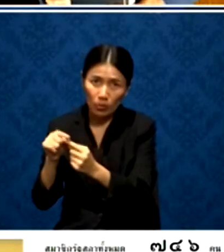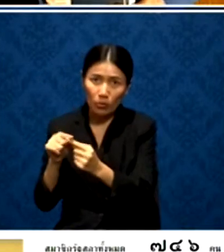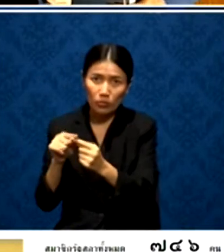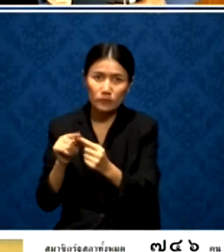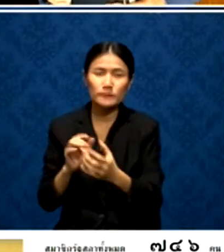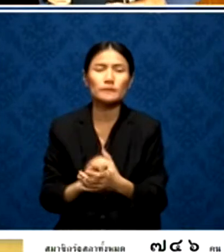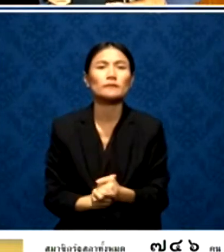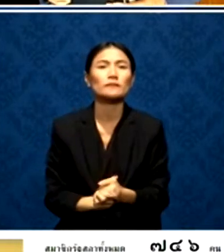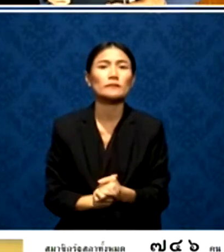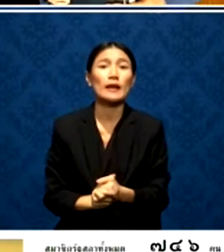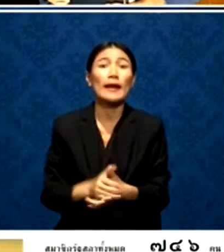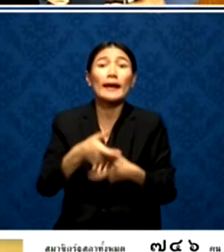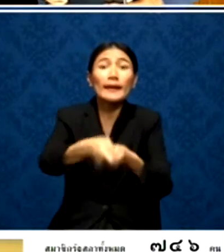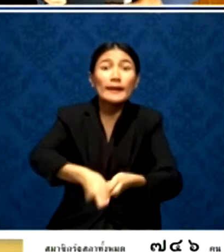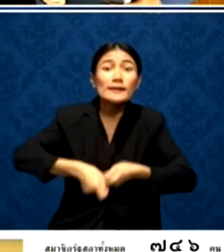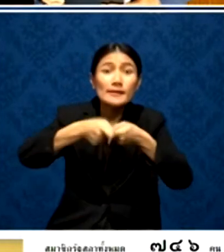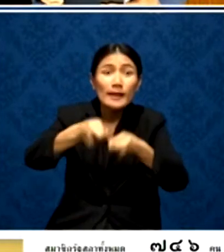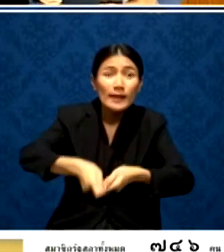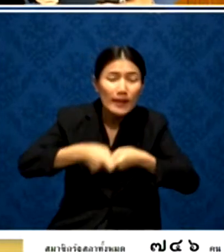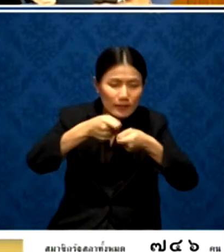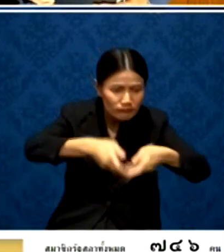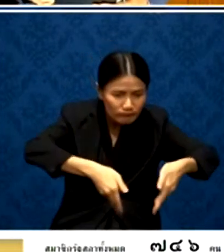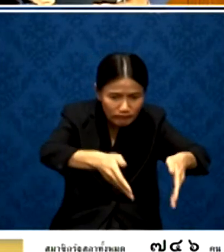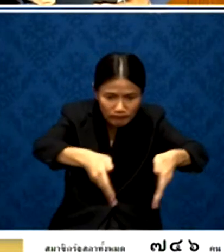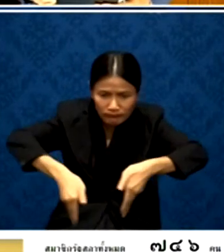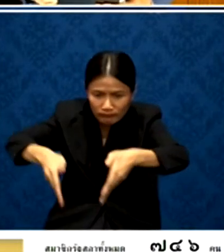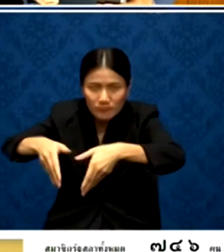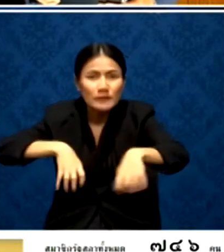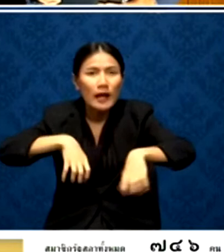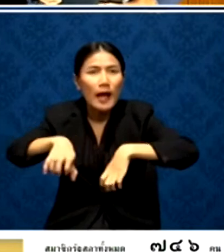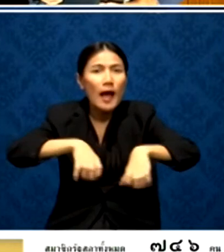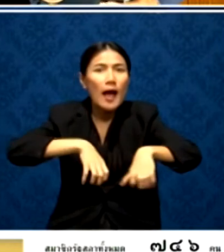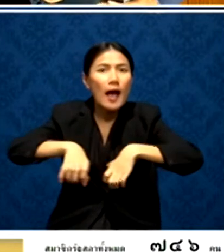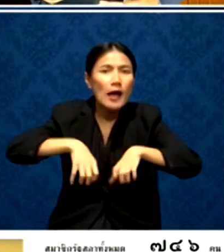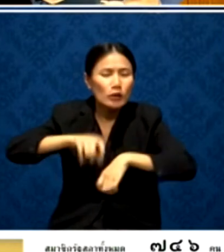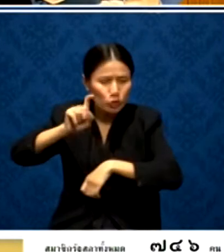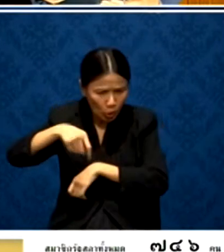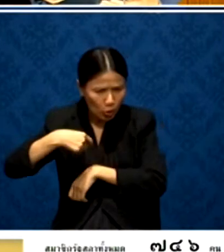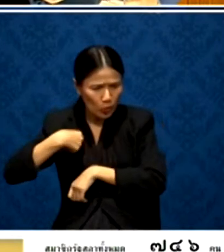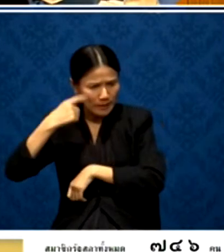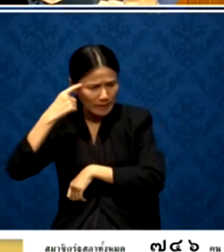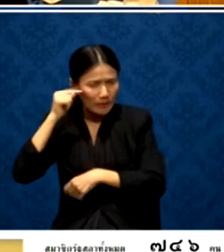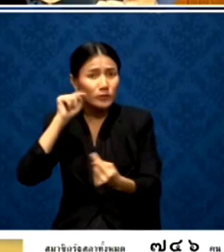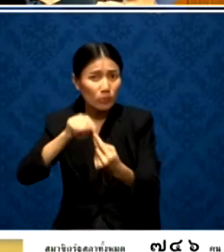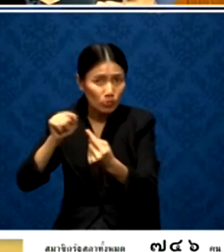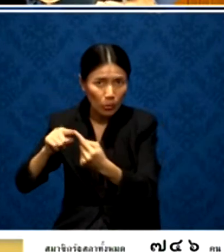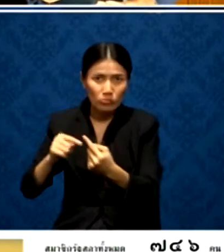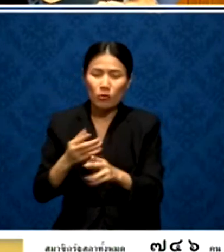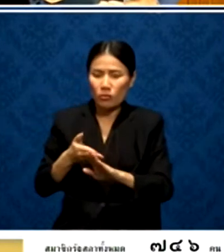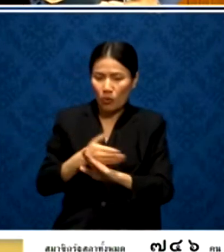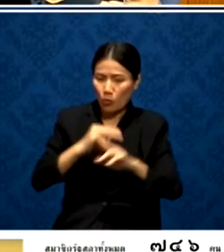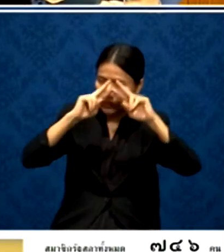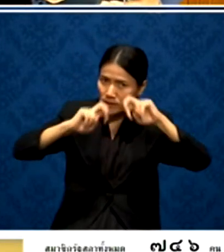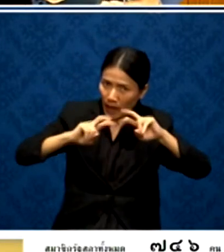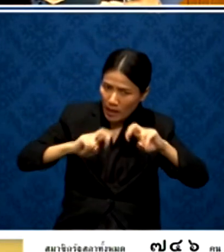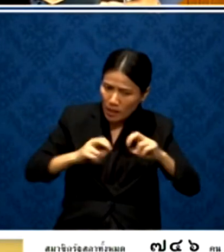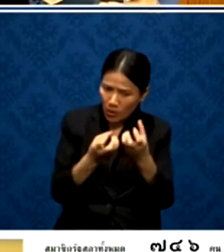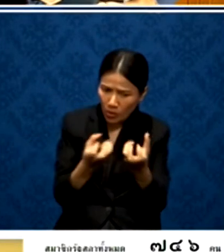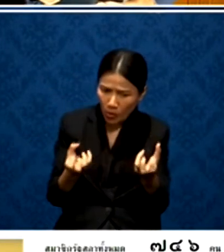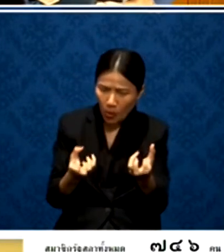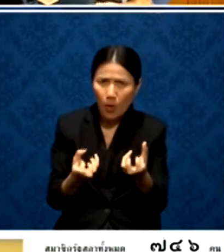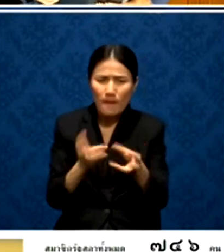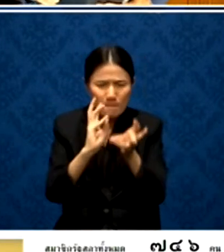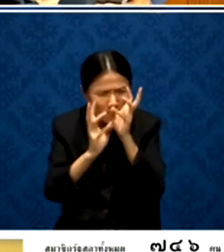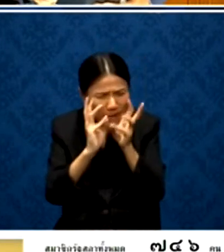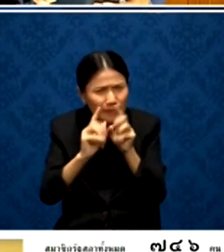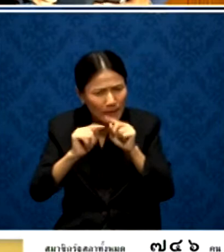การแปลงเกษตรด้วยนวัตกรรมการเกษตรแม่นยำการวิจัยพัฒนาพันธุ์เ